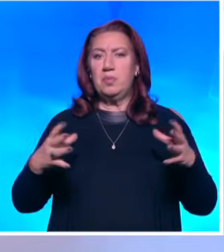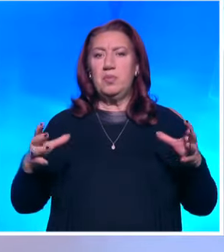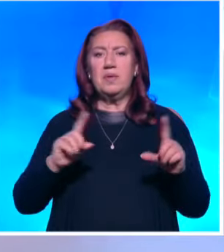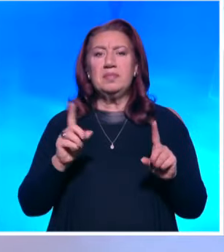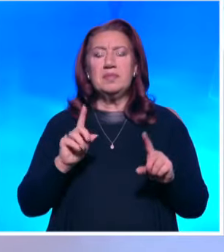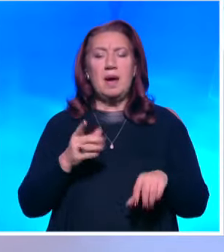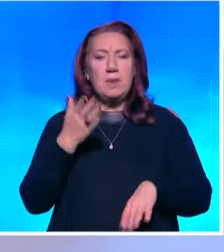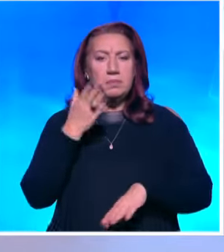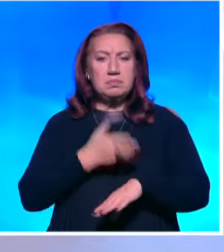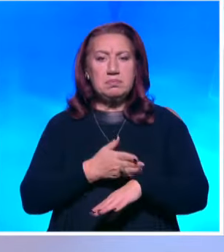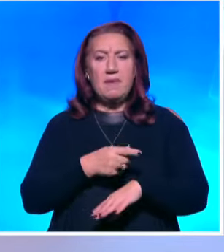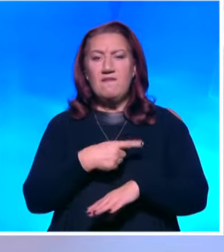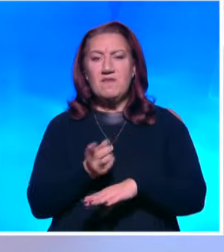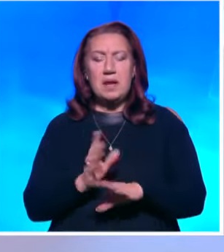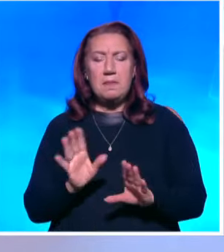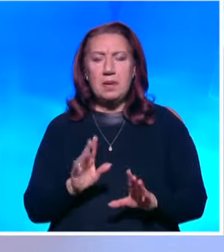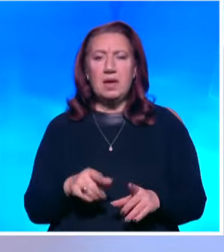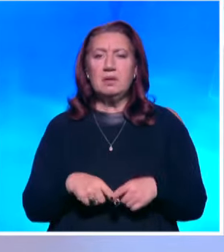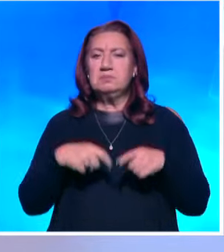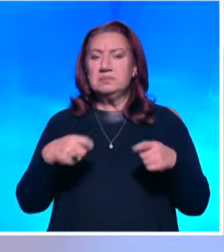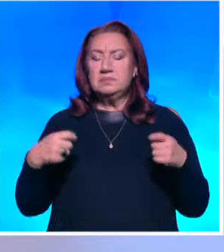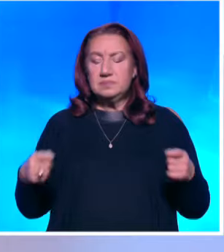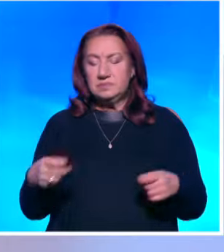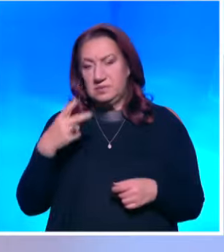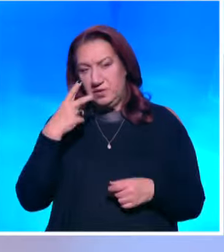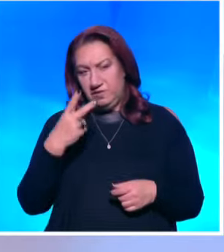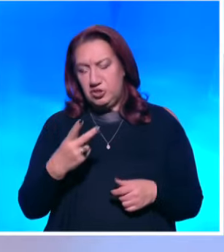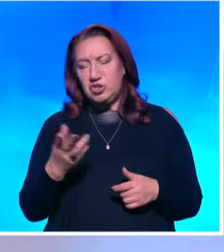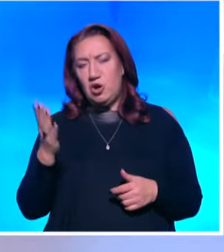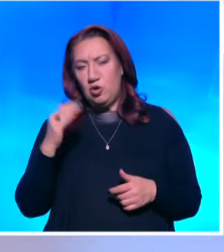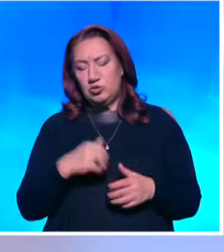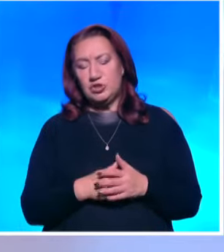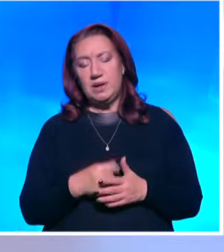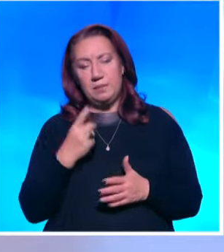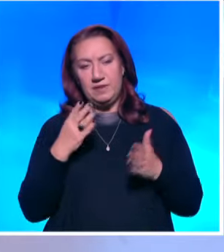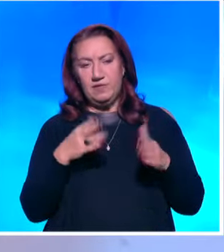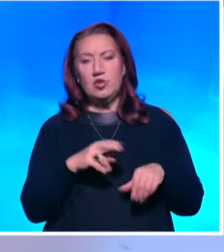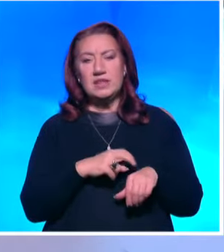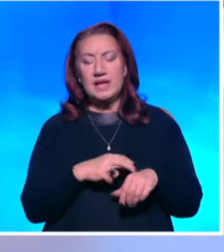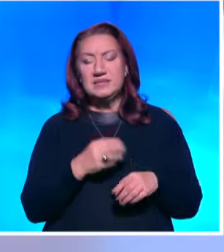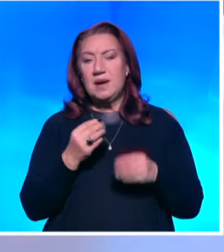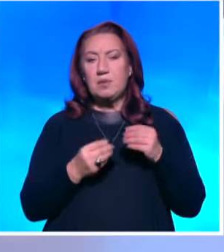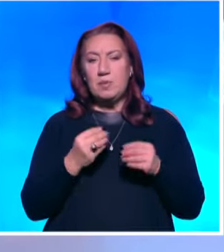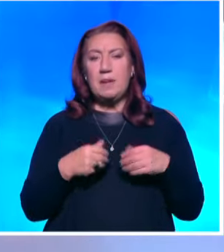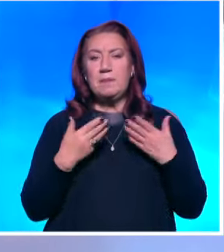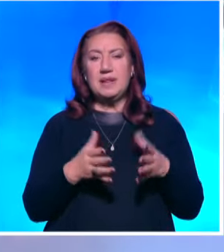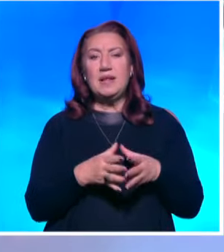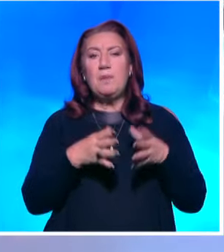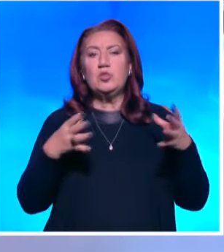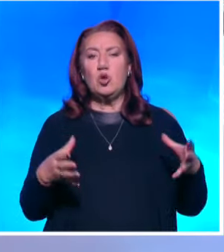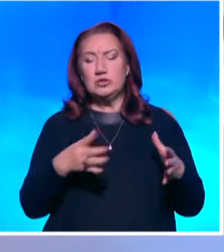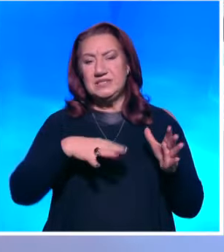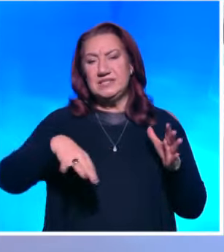и дондуков 2 всичко това обобщаваме с десислава ризова и добромир николов първо към деси проблемите пред мнозинството добър